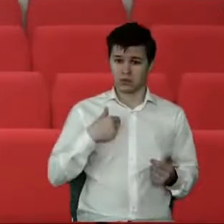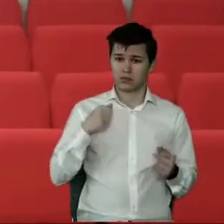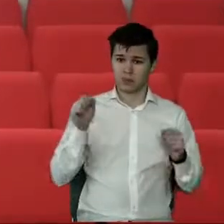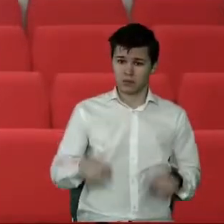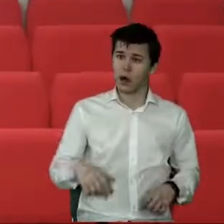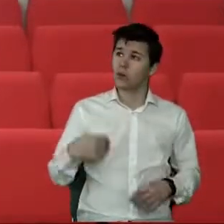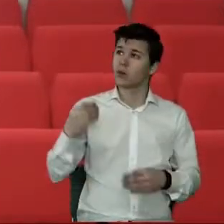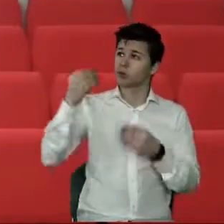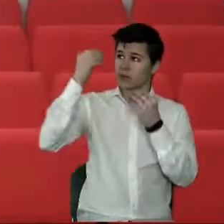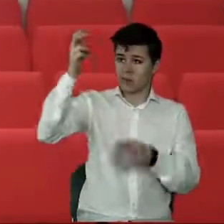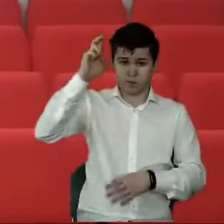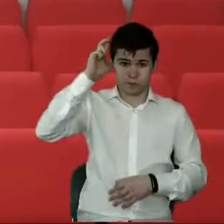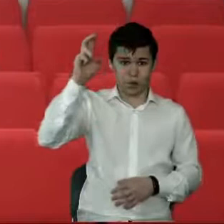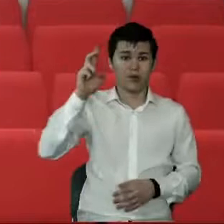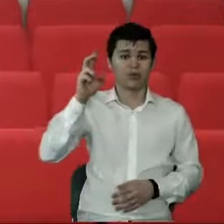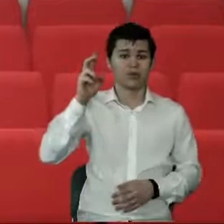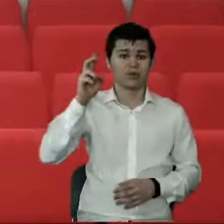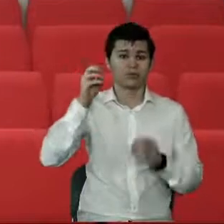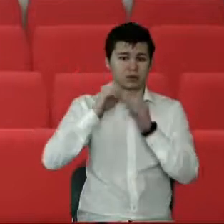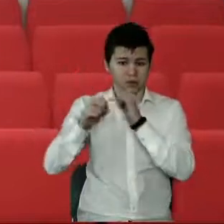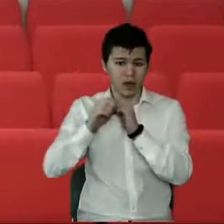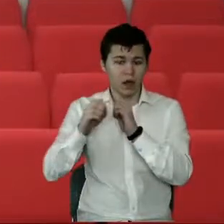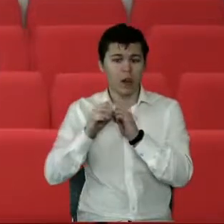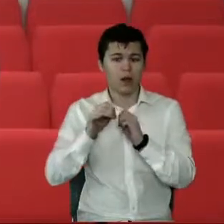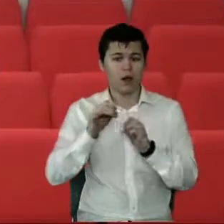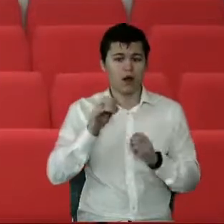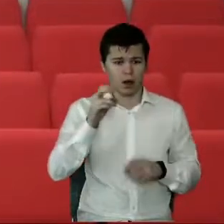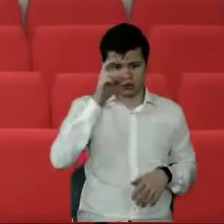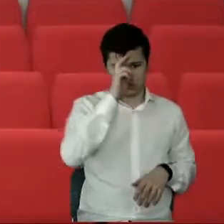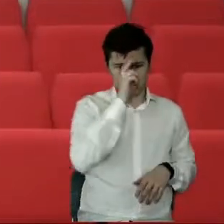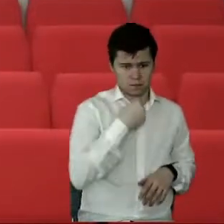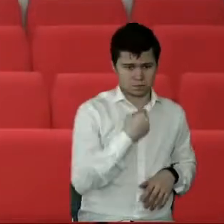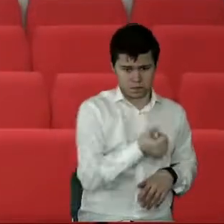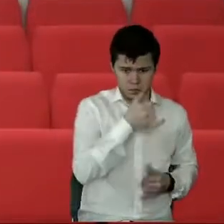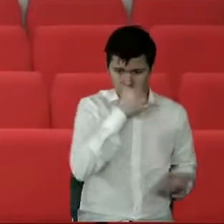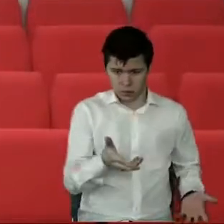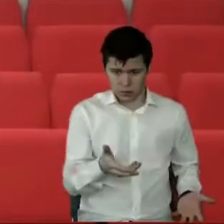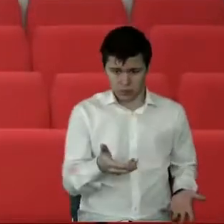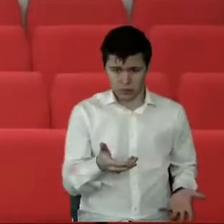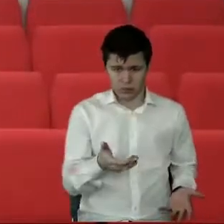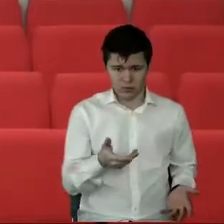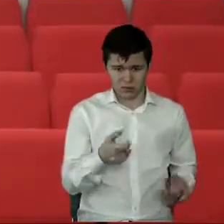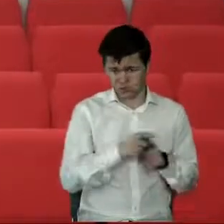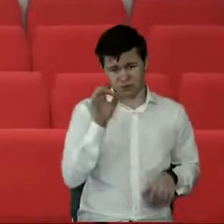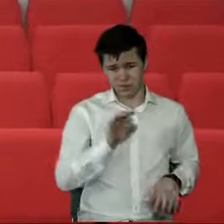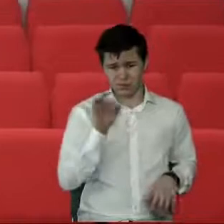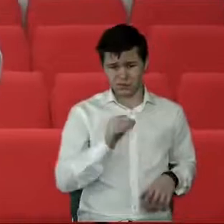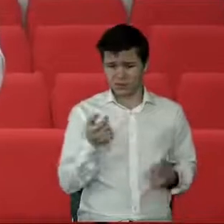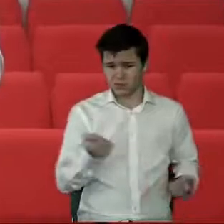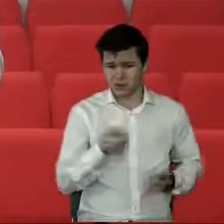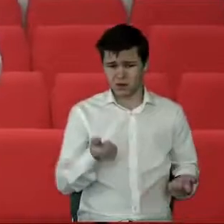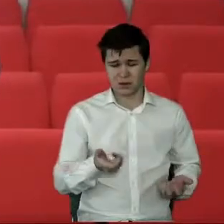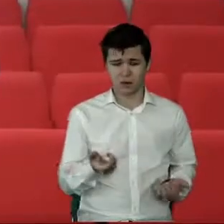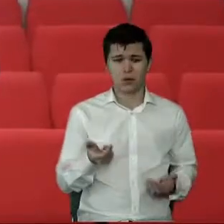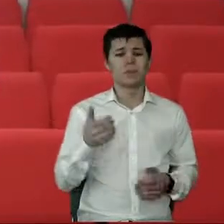меньший процент для государства? Если написано «кесарю кесарево, а Богу Божие». Знаете, очень сложно переходить